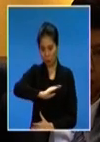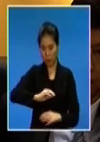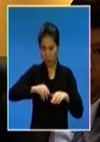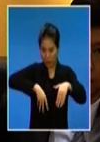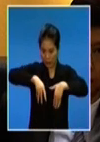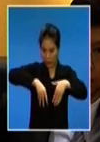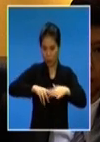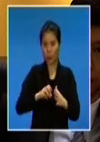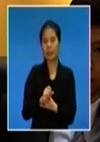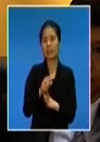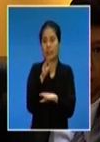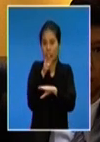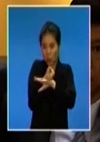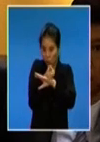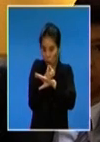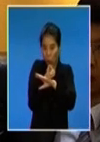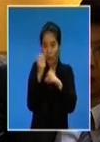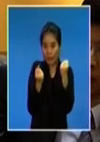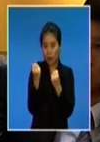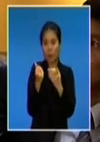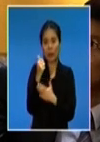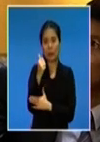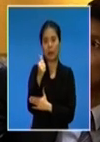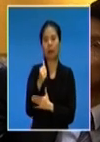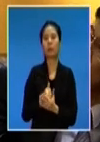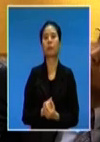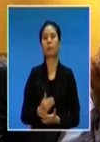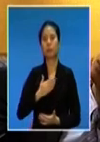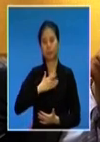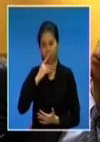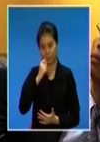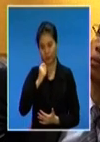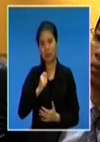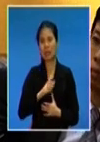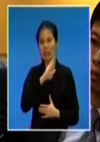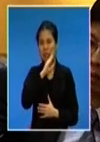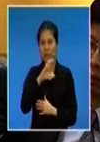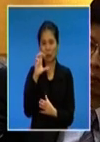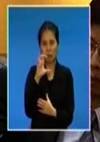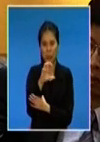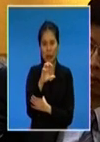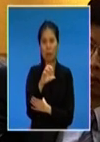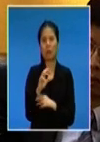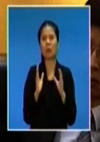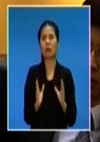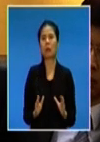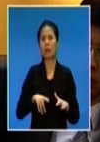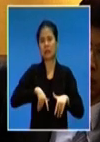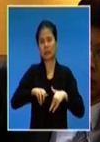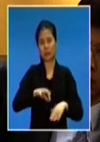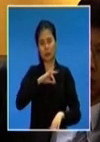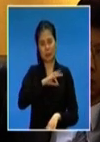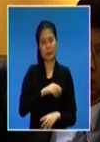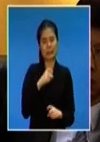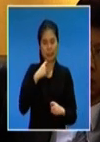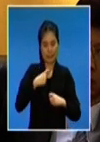ท่านพูดขึ้นมาเมื่อกี้ที่คุณหมออยู่ใจพูดผมก็ตอบไปว่าประชาชนถ้าไปบังคับอย่างนั้นจะไปลงที่ประชาชนจะลำบากเพ